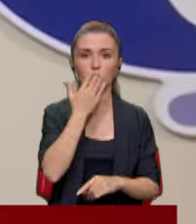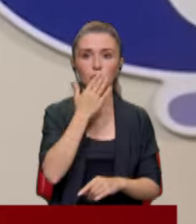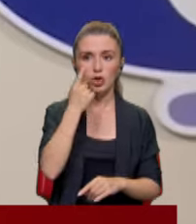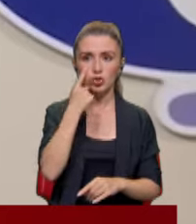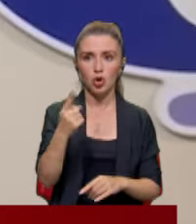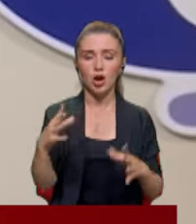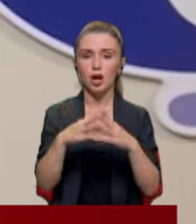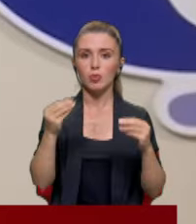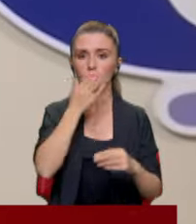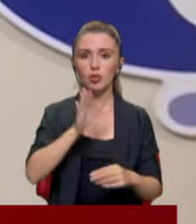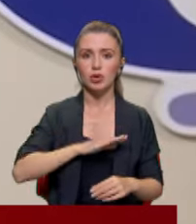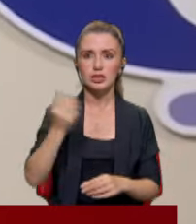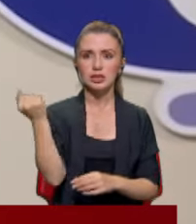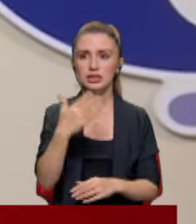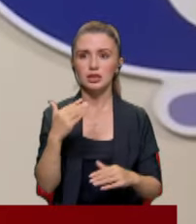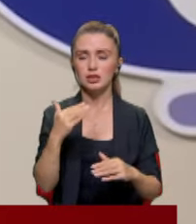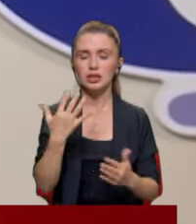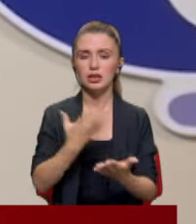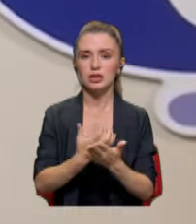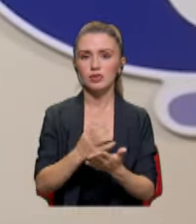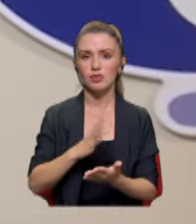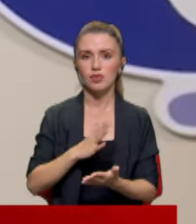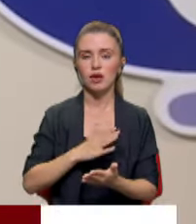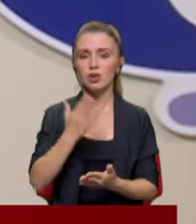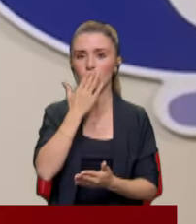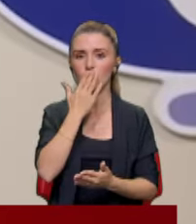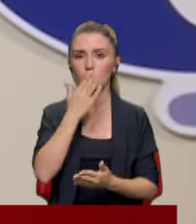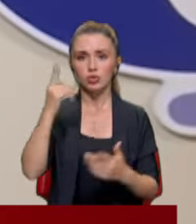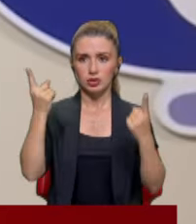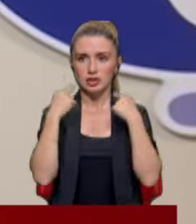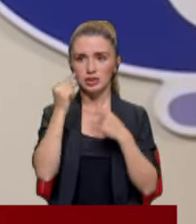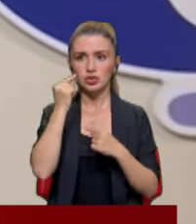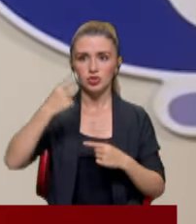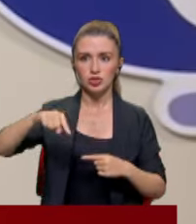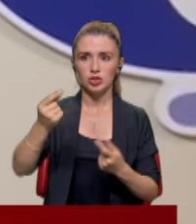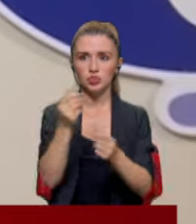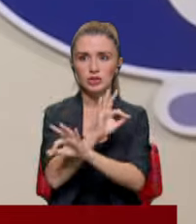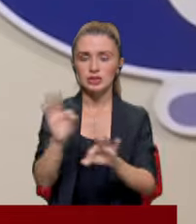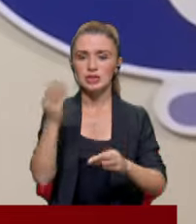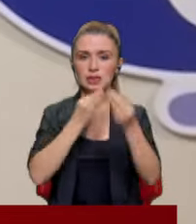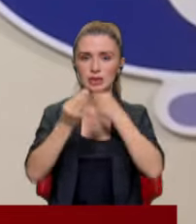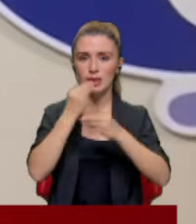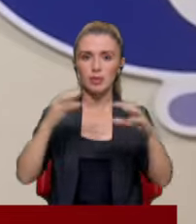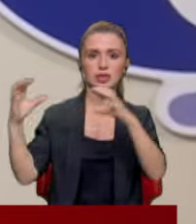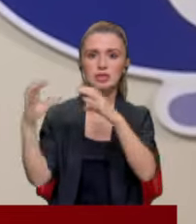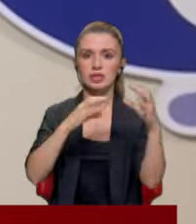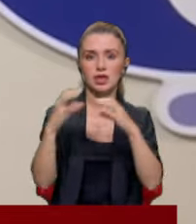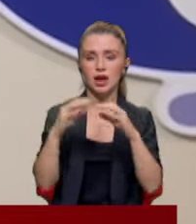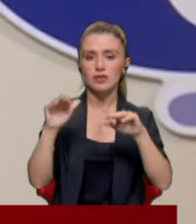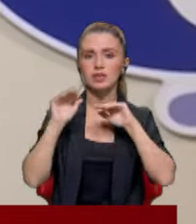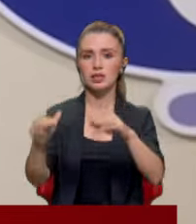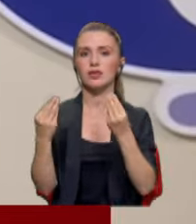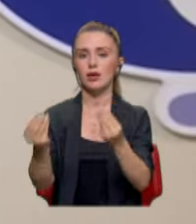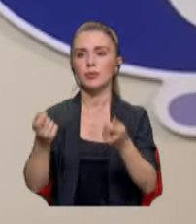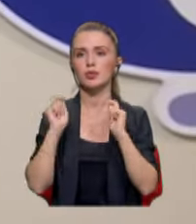kaydolan öğrenci sayısı o kadar az ki okul yetkilileri, milli eğitim yetkilileri okullarda ücretsiz yemek servis gibi promosyonlar sunmak